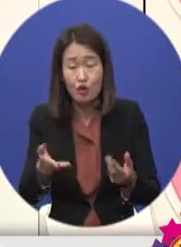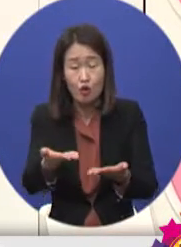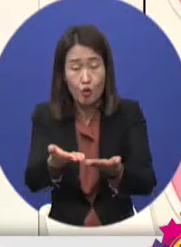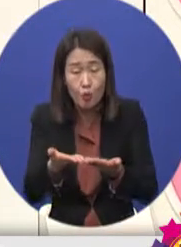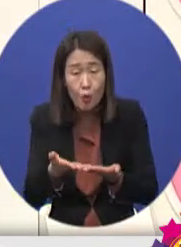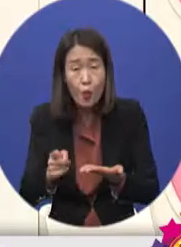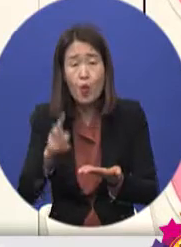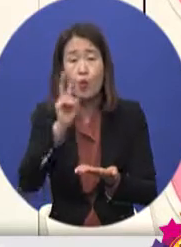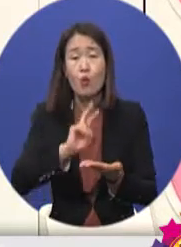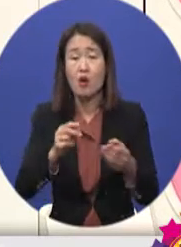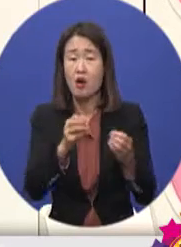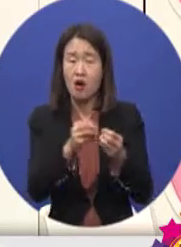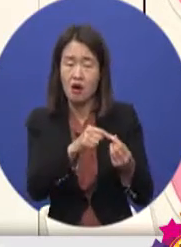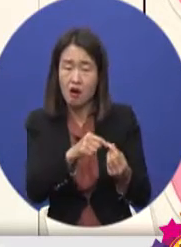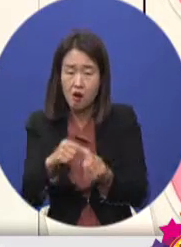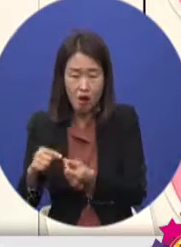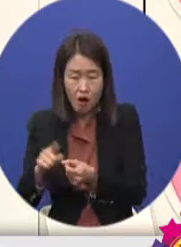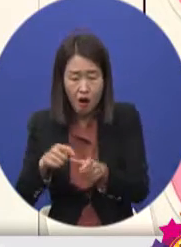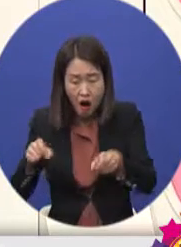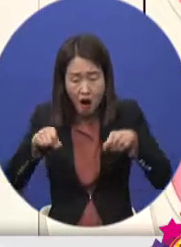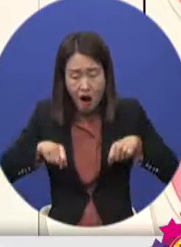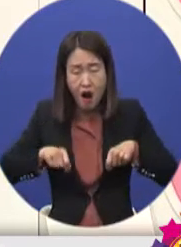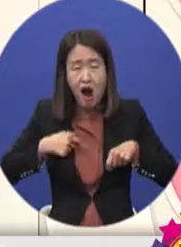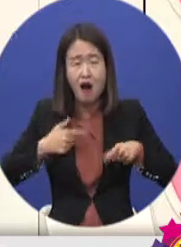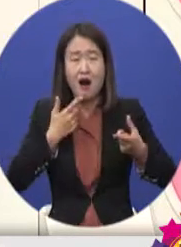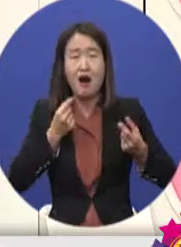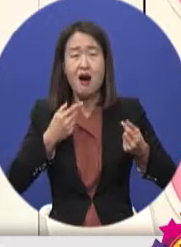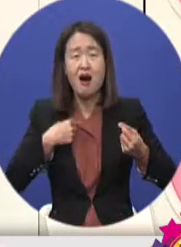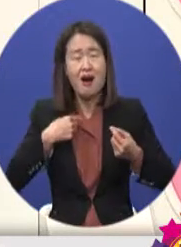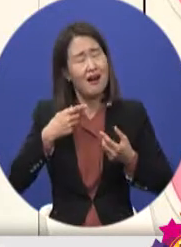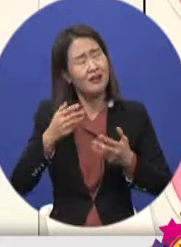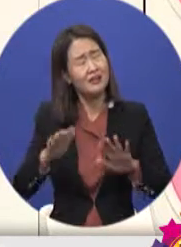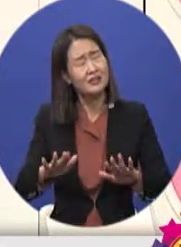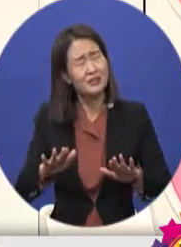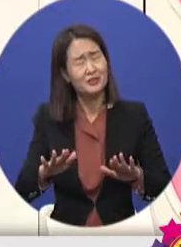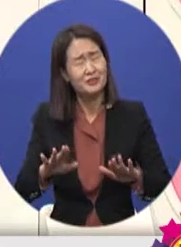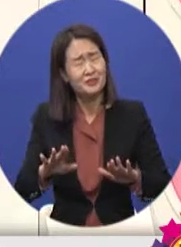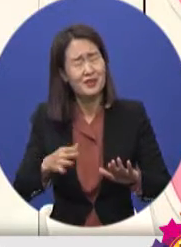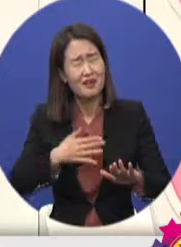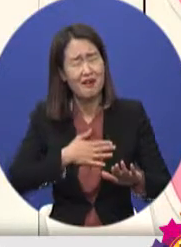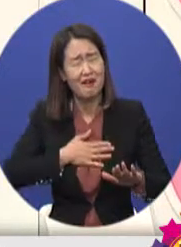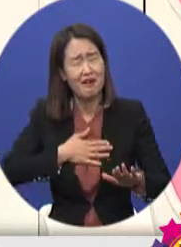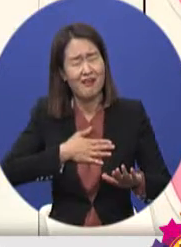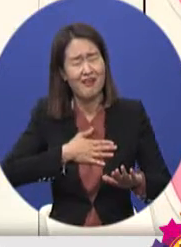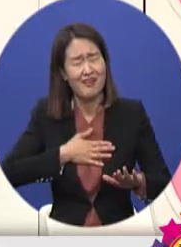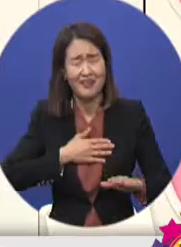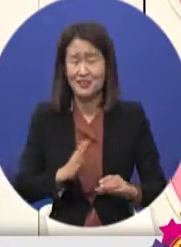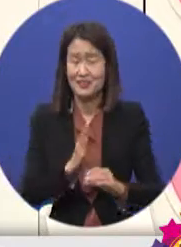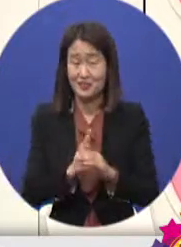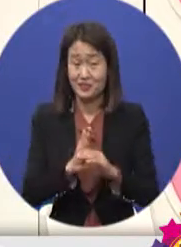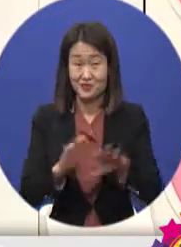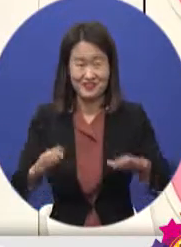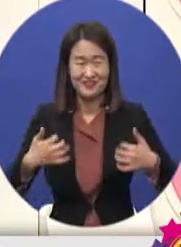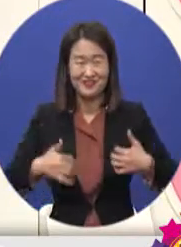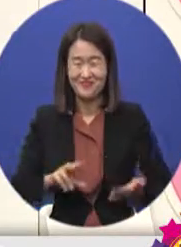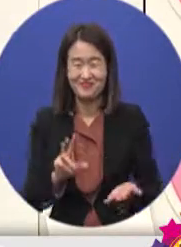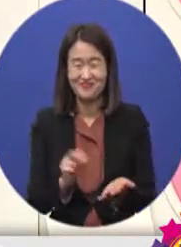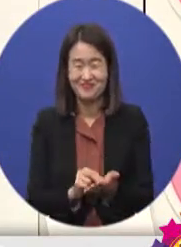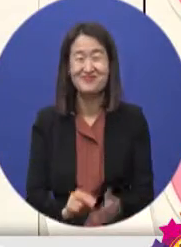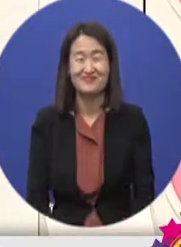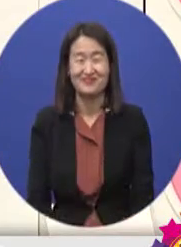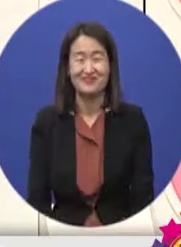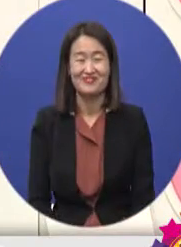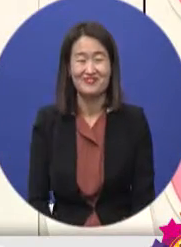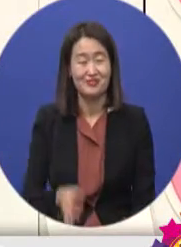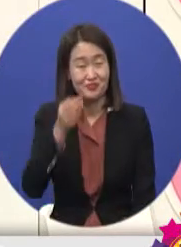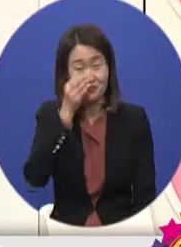가사가 제 서름에 이렇게 복받쳐가지고 취하면서 진행을 하고 있습니다. 자, 퀴즈 시간이네요. 또